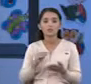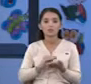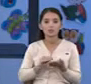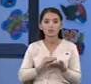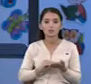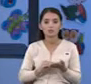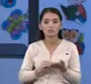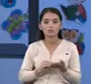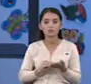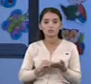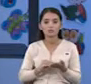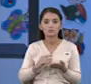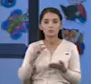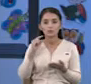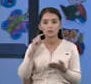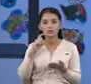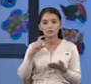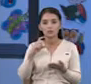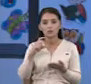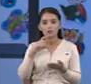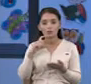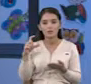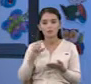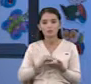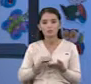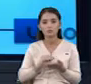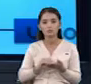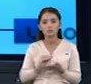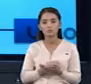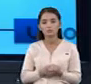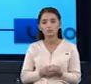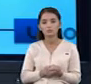Теперь напишем заглавную букву «Э».